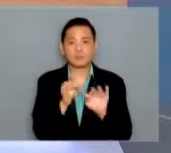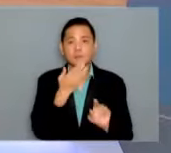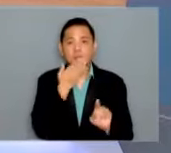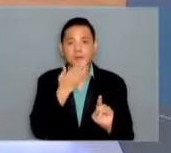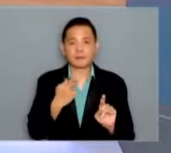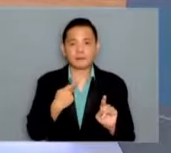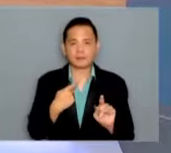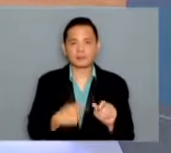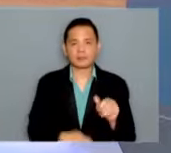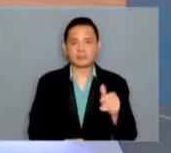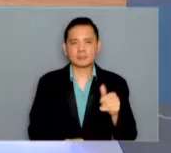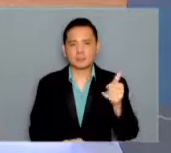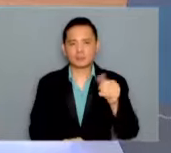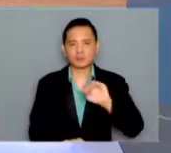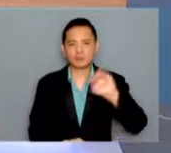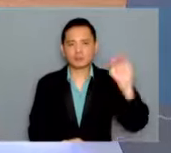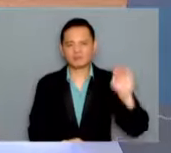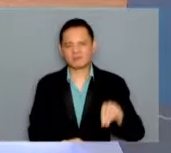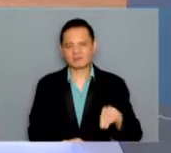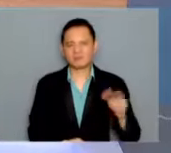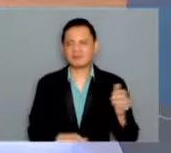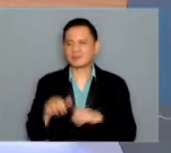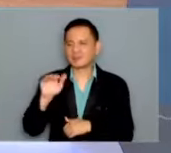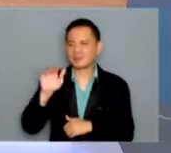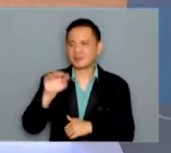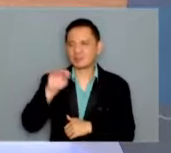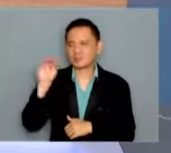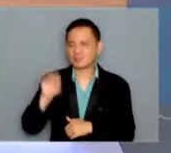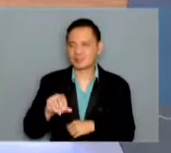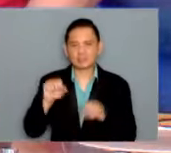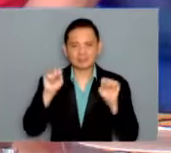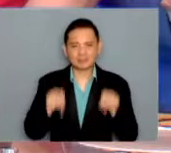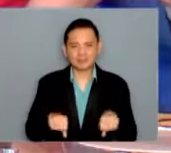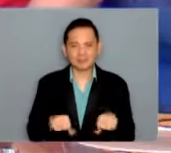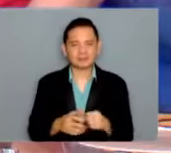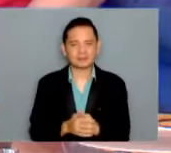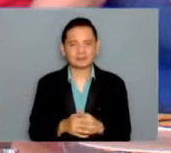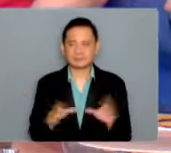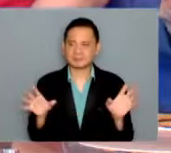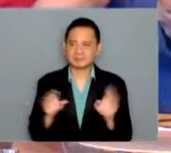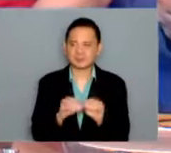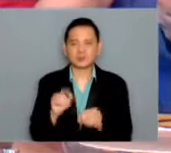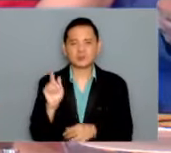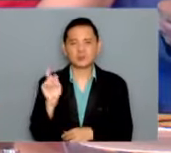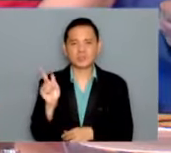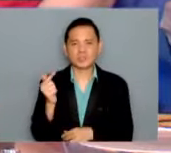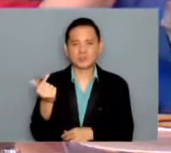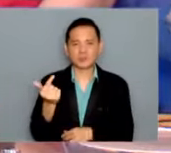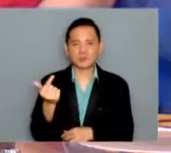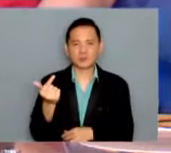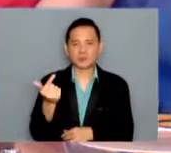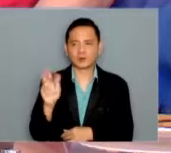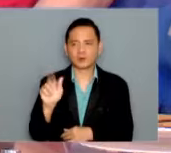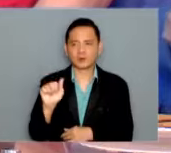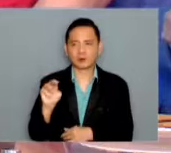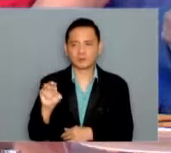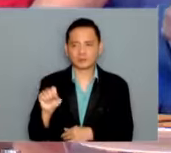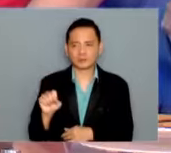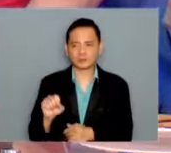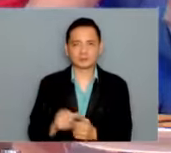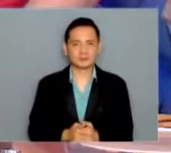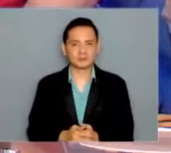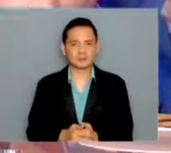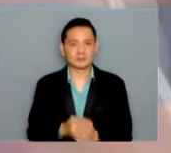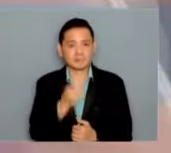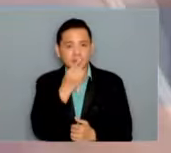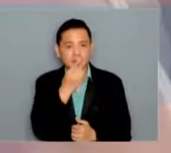10 to 15% no ng total caloric intake. So around 20 grams to 30 grams sa normal na tao na walang diabetes. Pero sa may mga diabetes po,